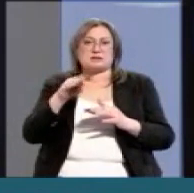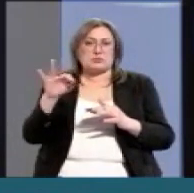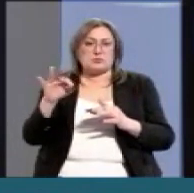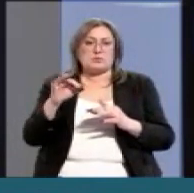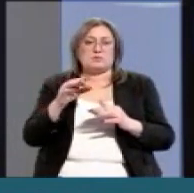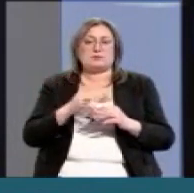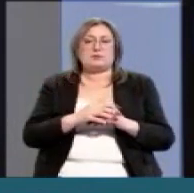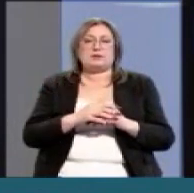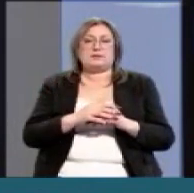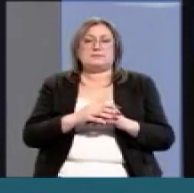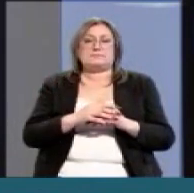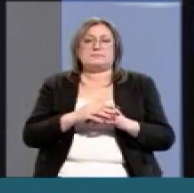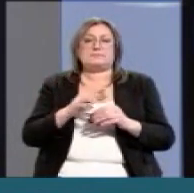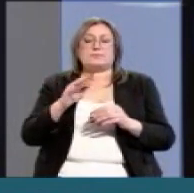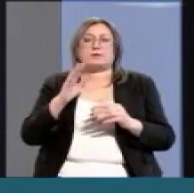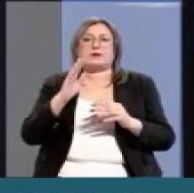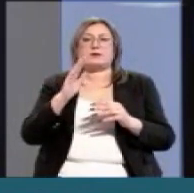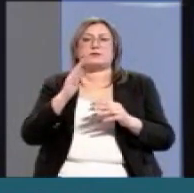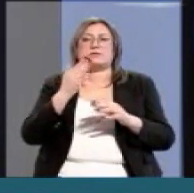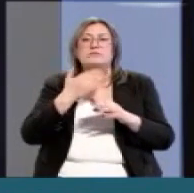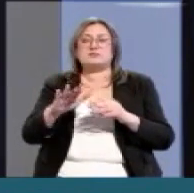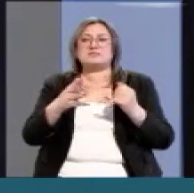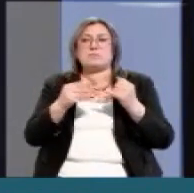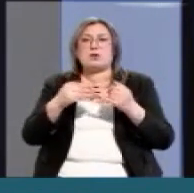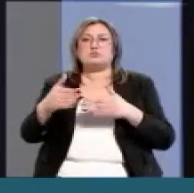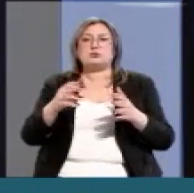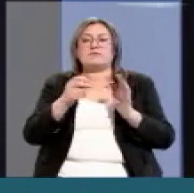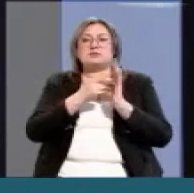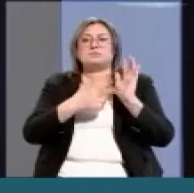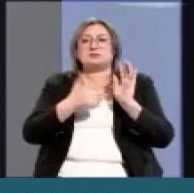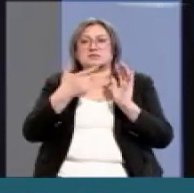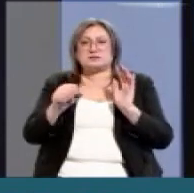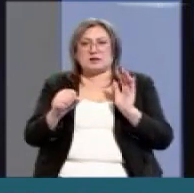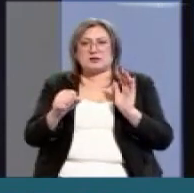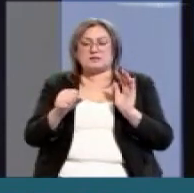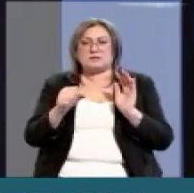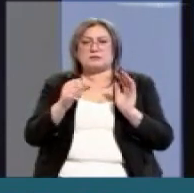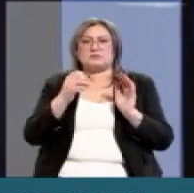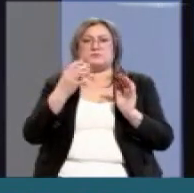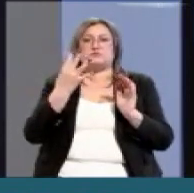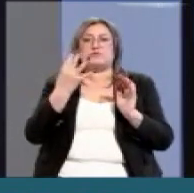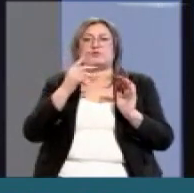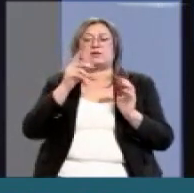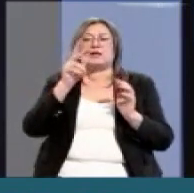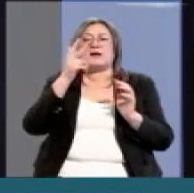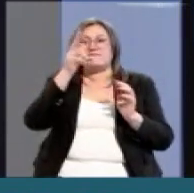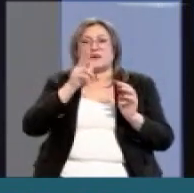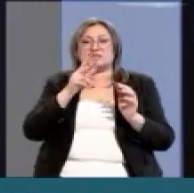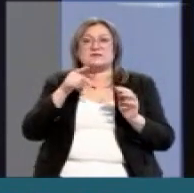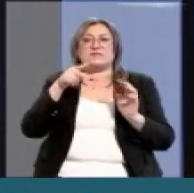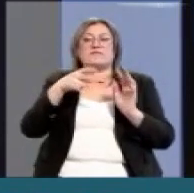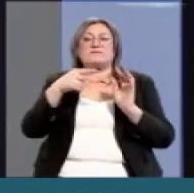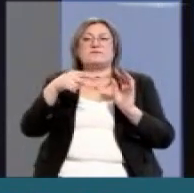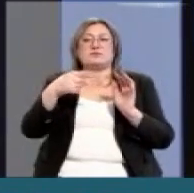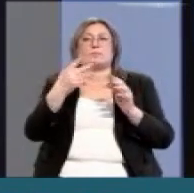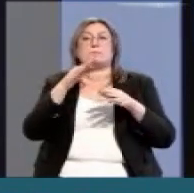поддержки Петимальской Костанайской области. Выделен земельный участок общей площадью 18 гектаров. В четвертом квартале 2022 года проведены